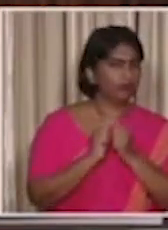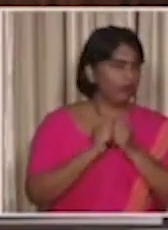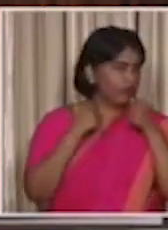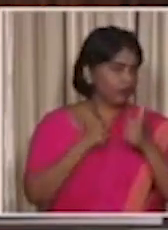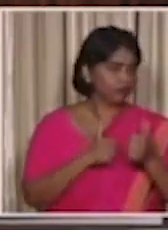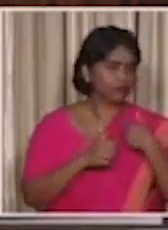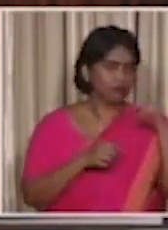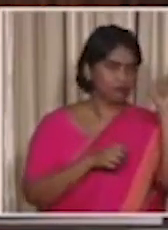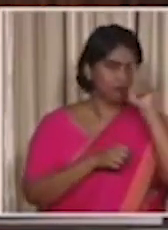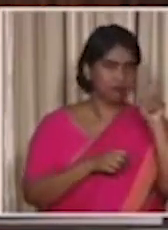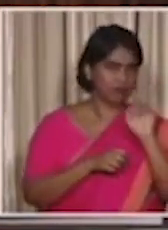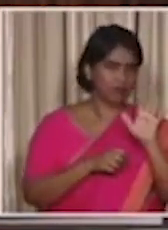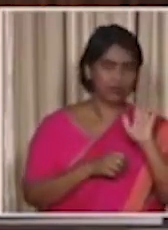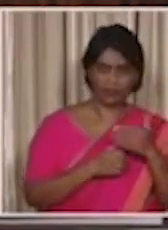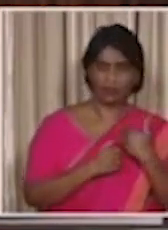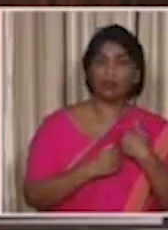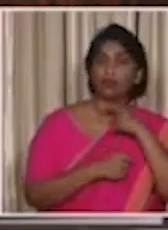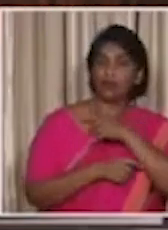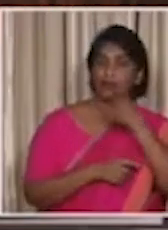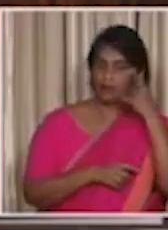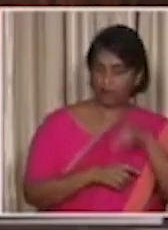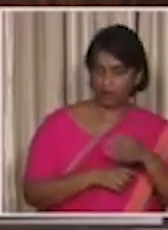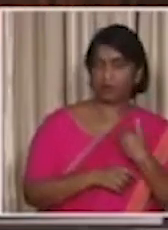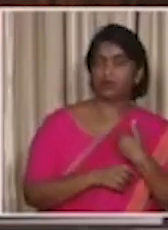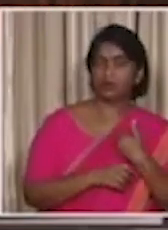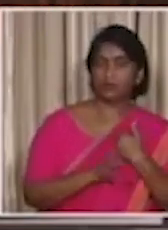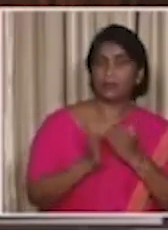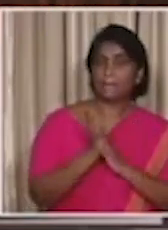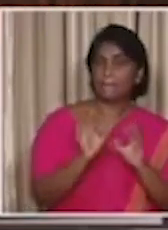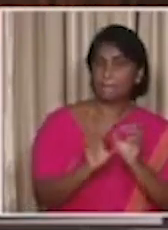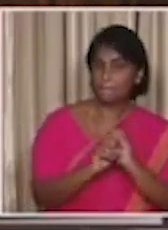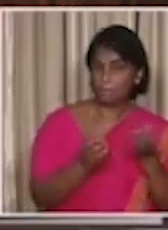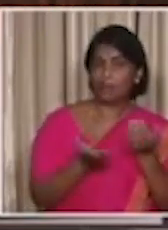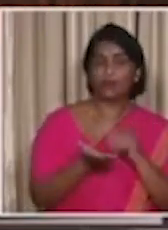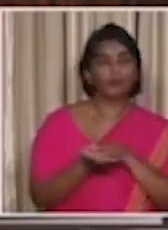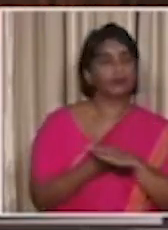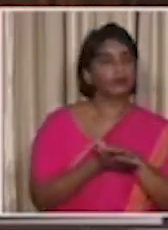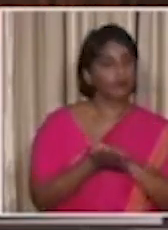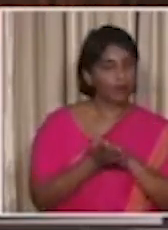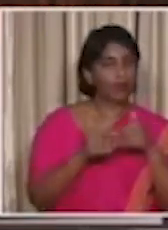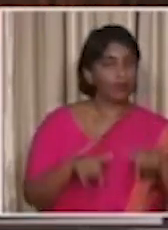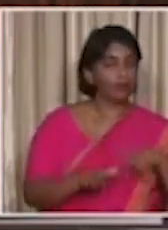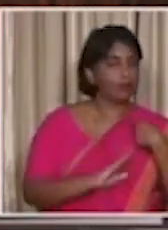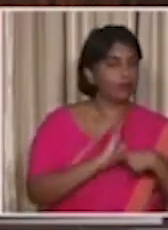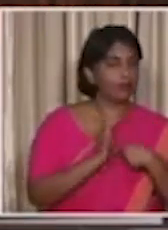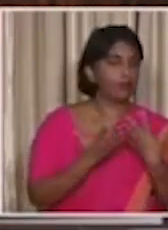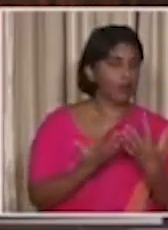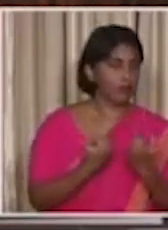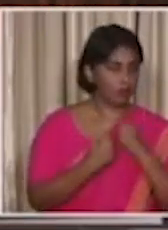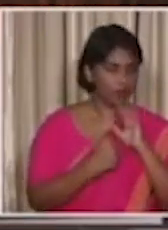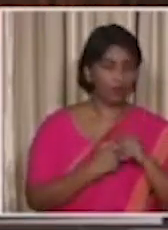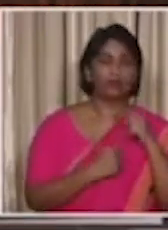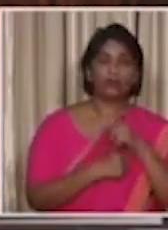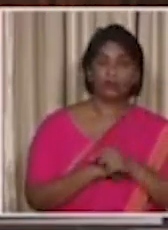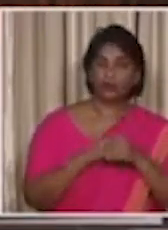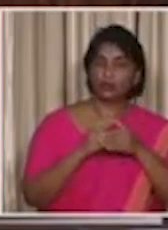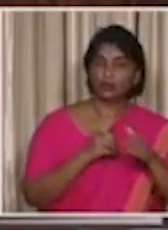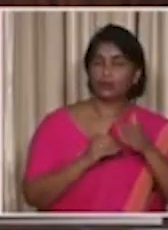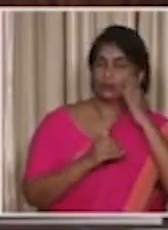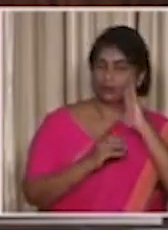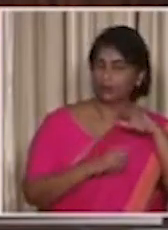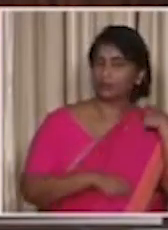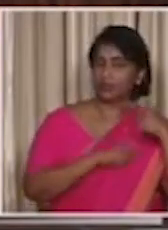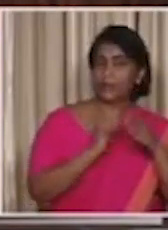අපි ඉදිරියේ පැන නැගිනවා. ඒ නිසා ජනමාධ්‍ය ප්‍රතිසංස්කරණයද අද අපේ රටට අවශ්‍ය වෙනවා. මෙහිදී